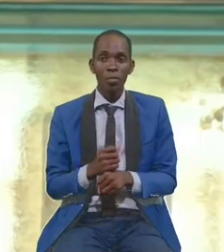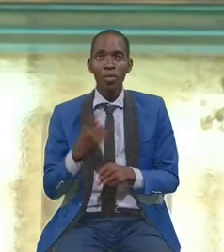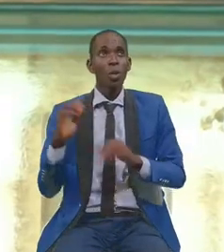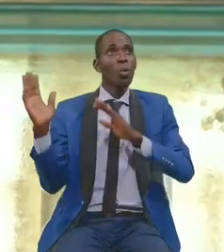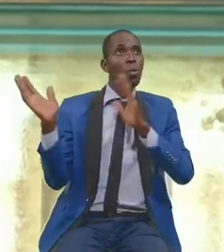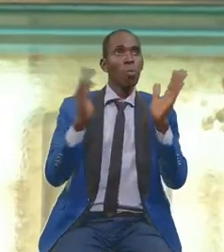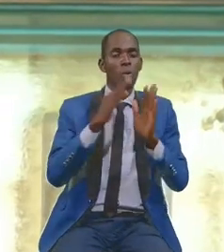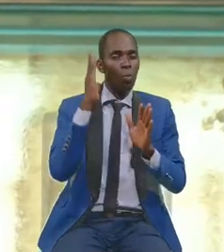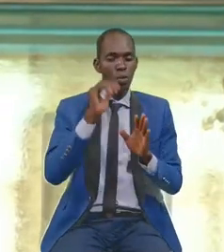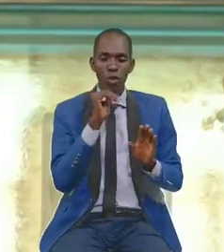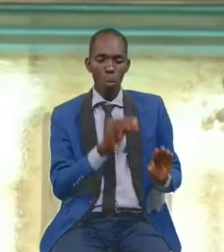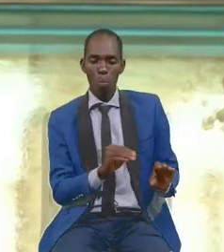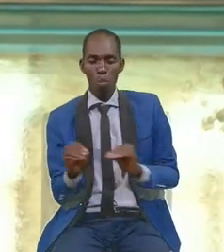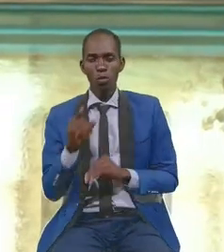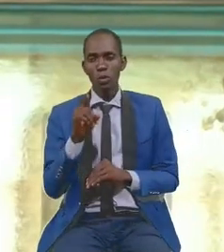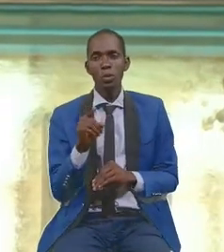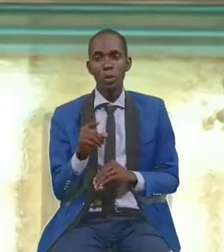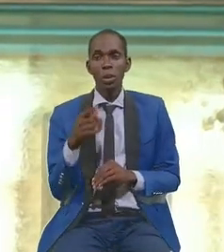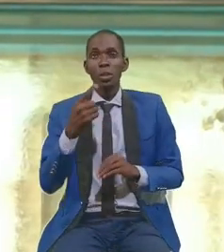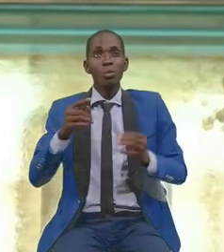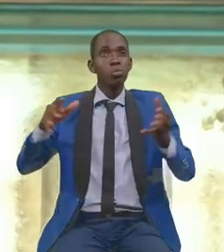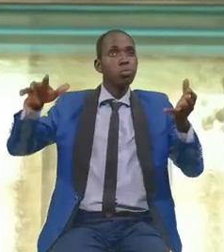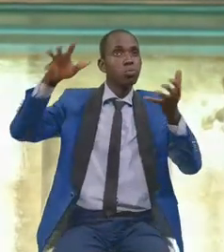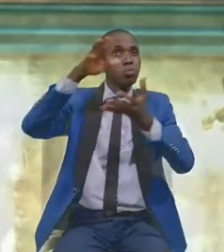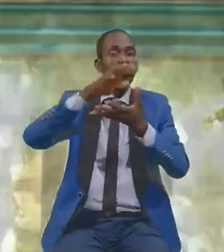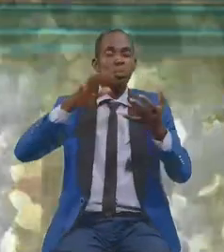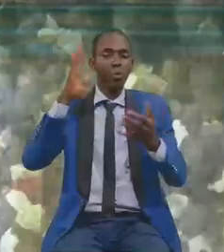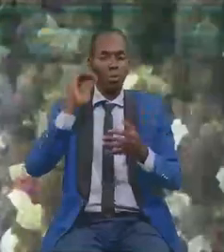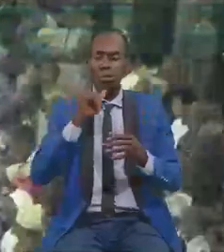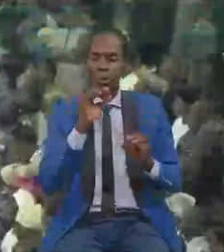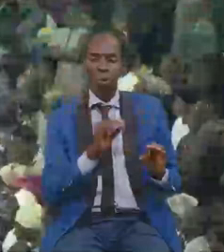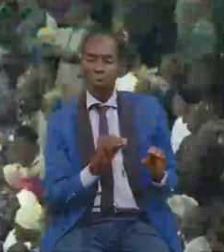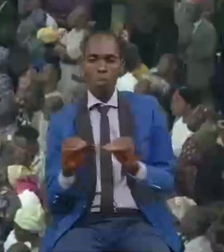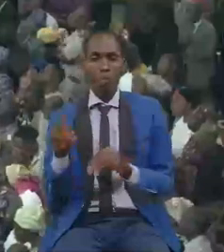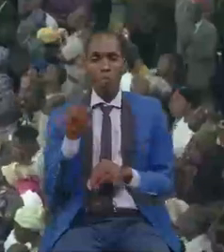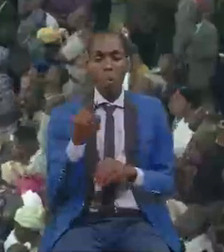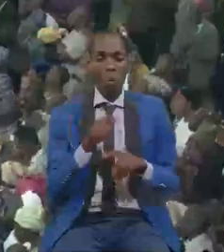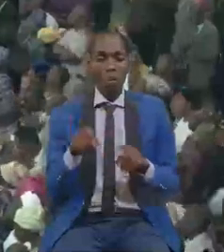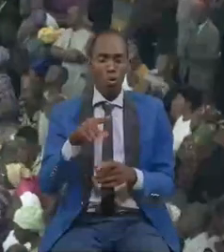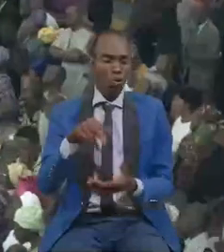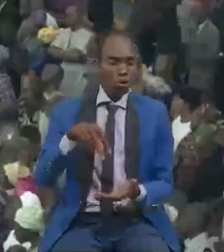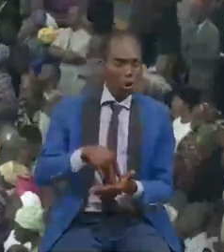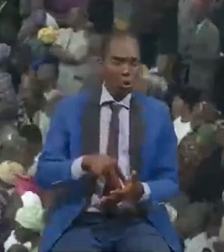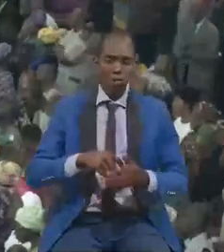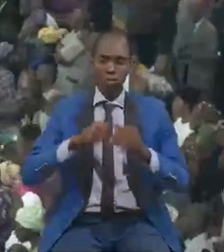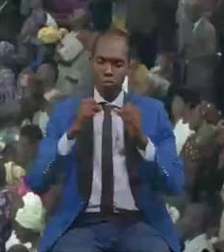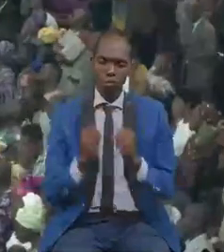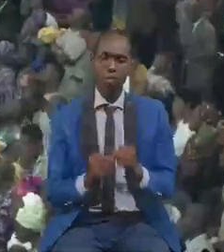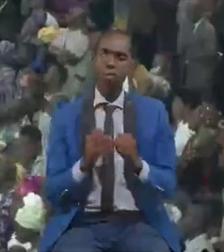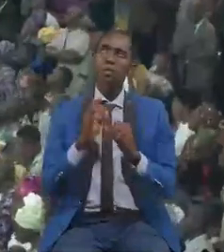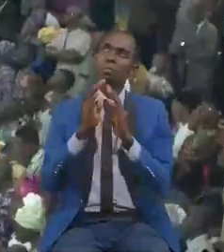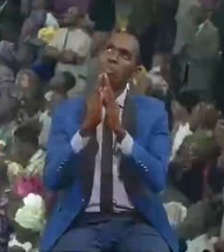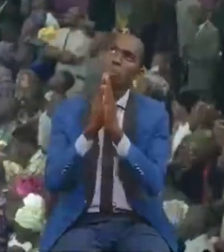Les vents ne te font pas emporter. Rien ne te secoue pas, mais tu es là, ferme. Parle au